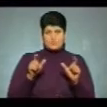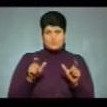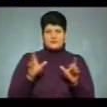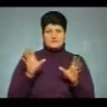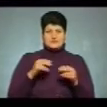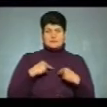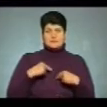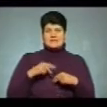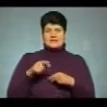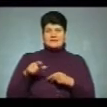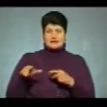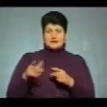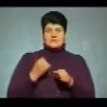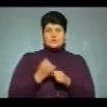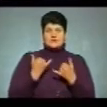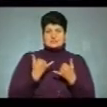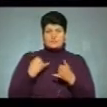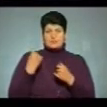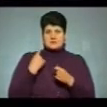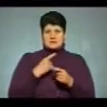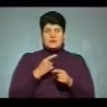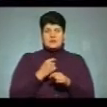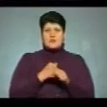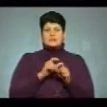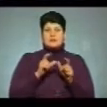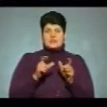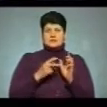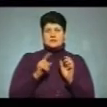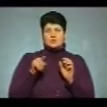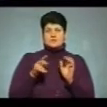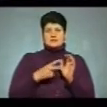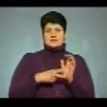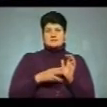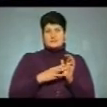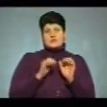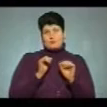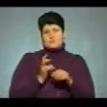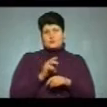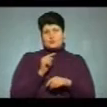всі працівники, які працюють зараз в обласній аптеці номер 78, можуть прийти